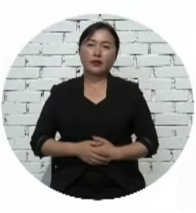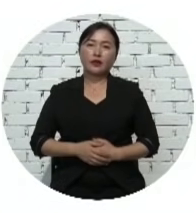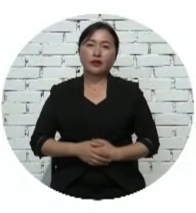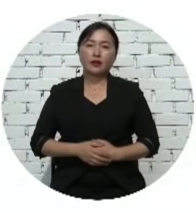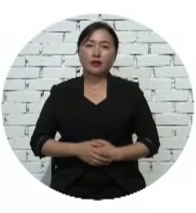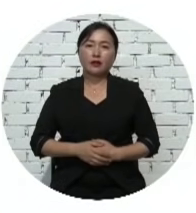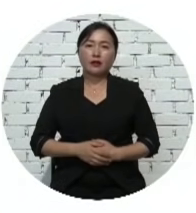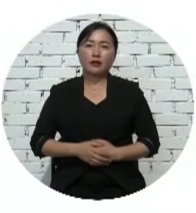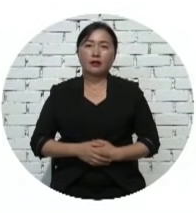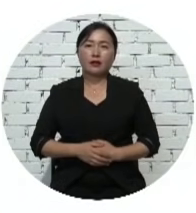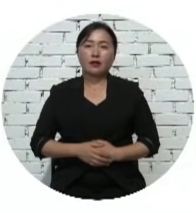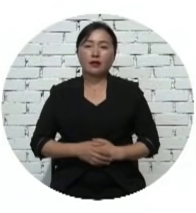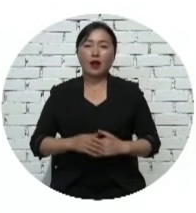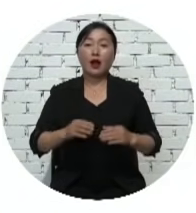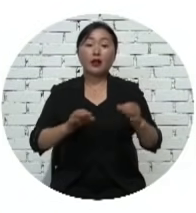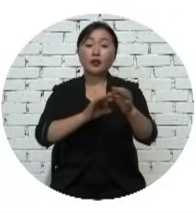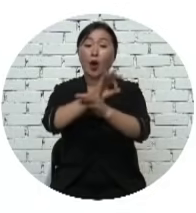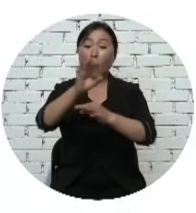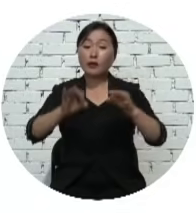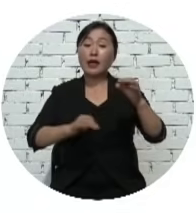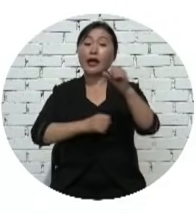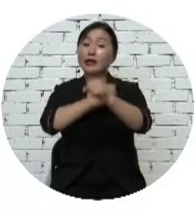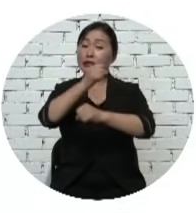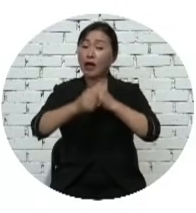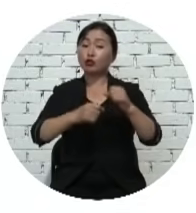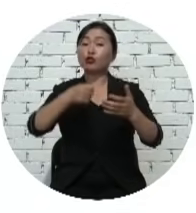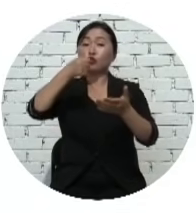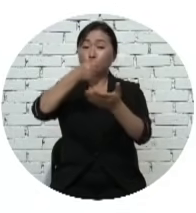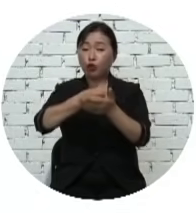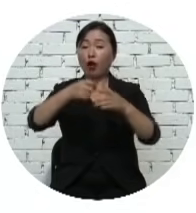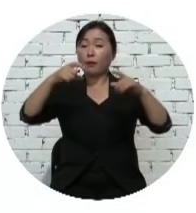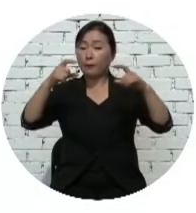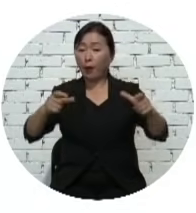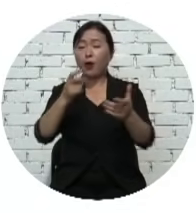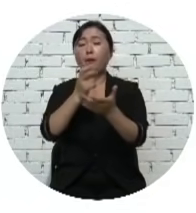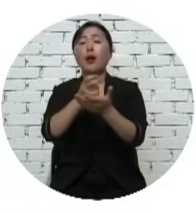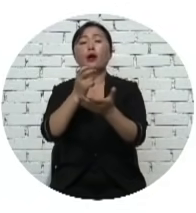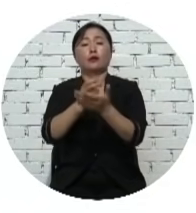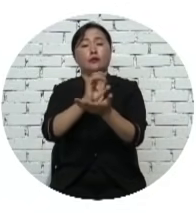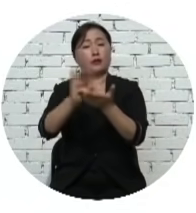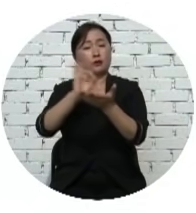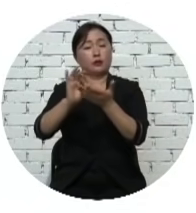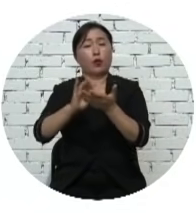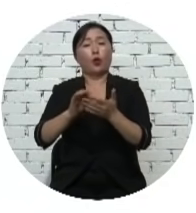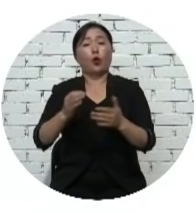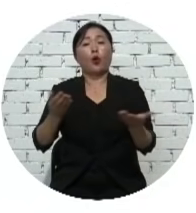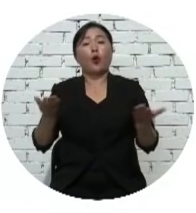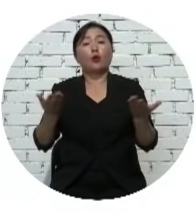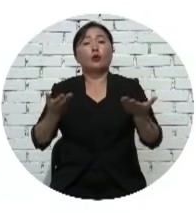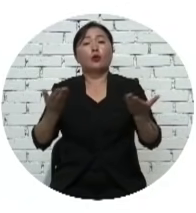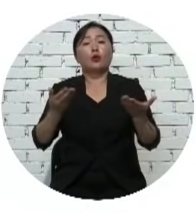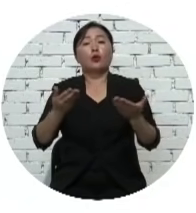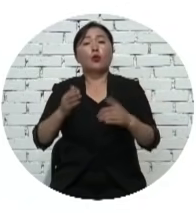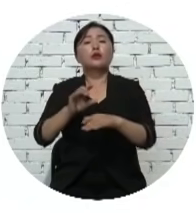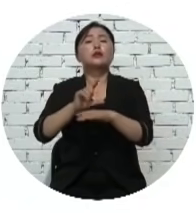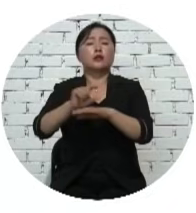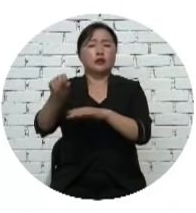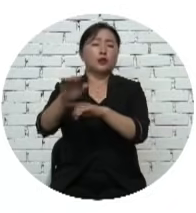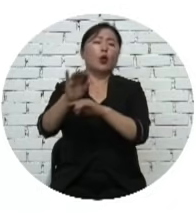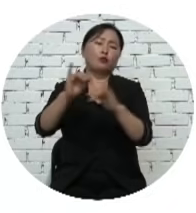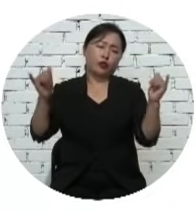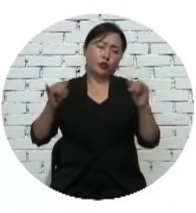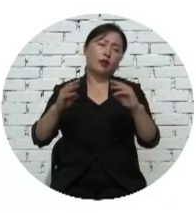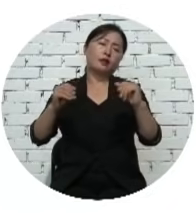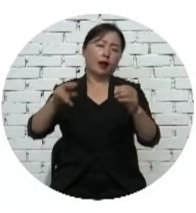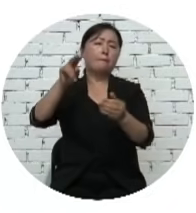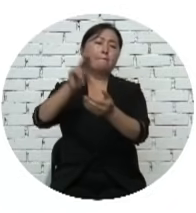그거는 경제자유구역법으로 얼마든지 정부에서 다 수용해서 가능합니다. 그리고 농민들은 지금 많은 농민들이 땅을 팔기를